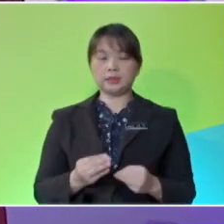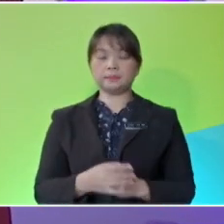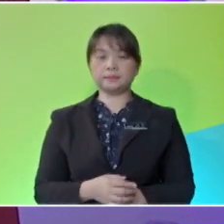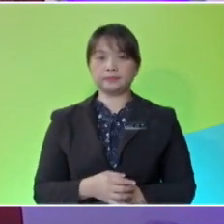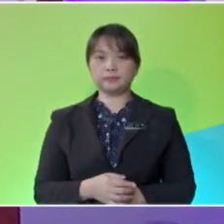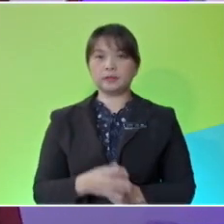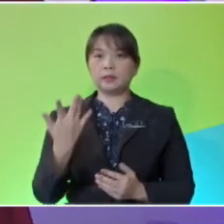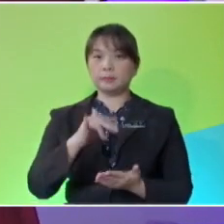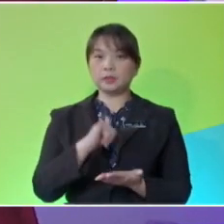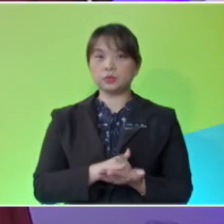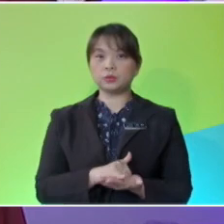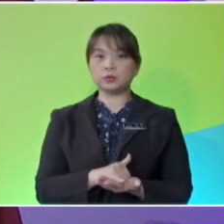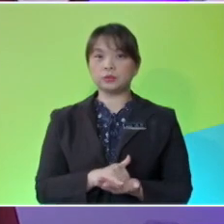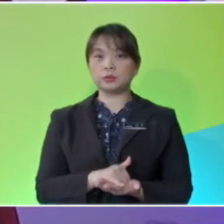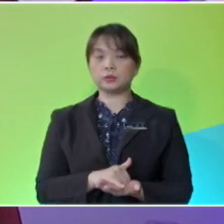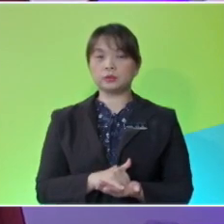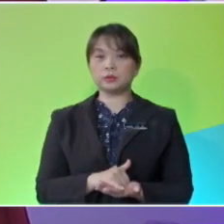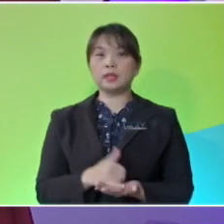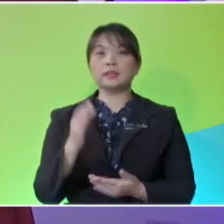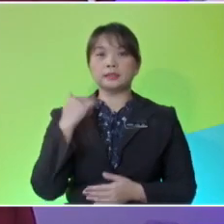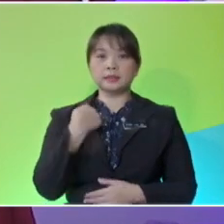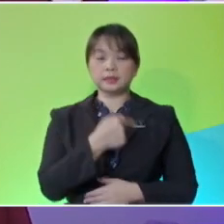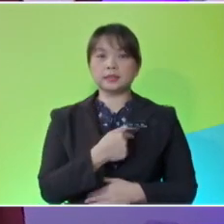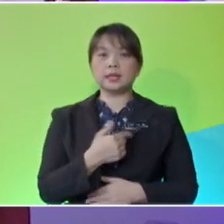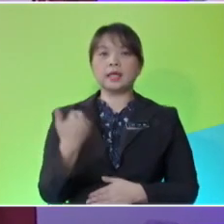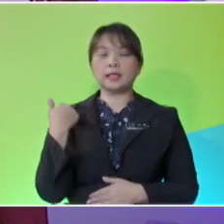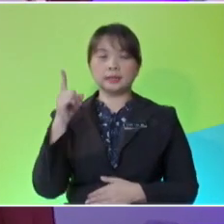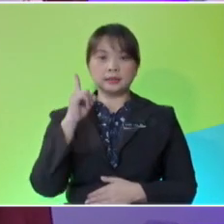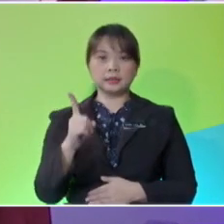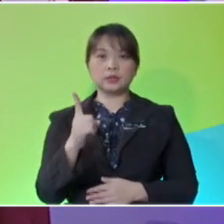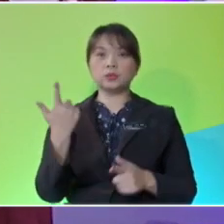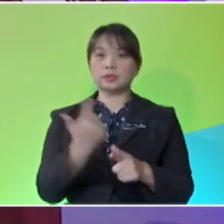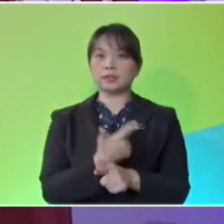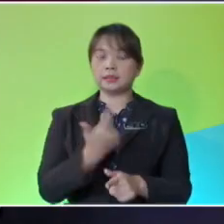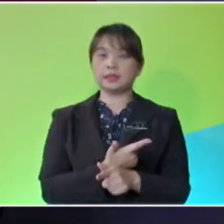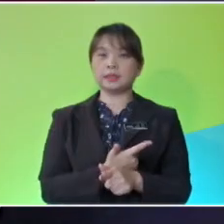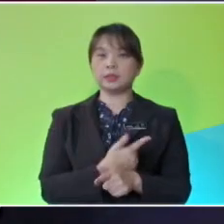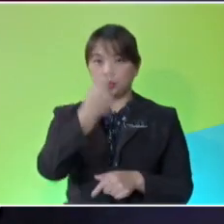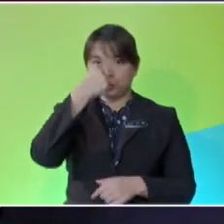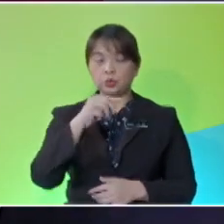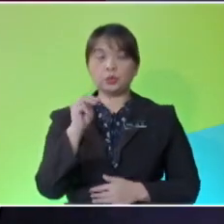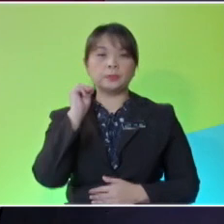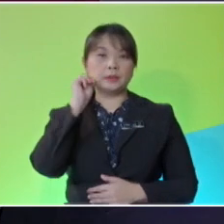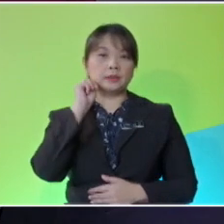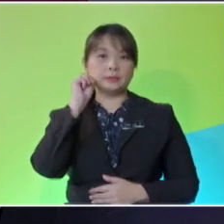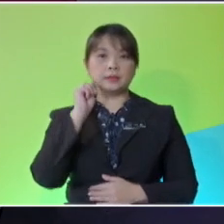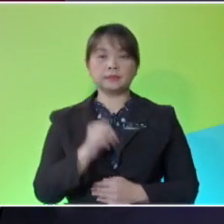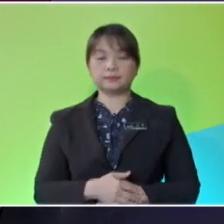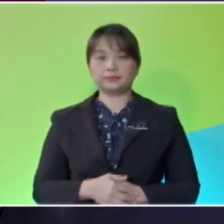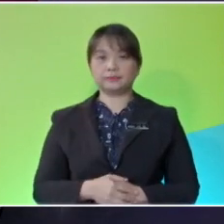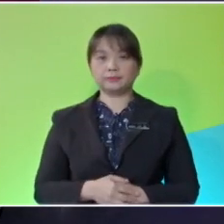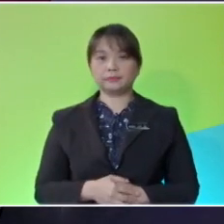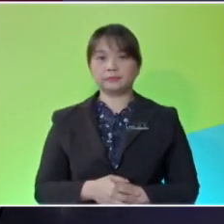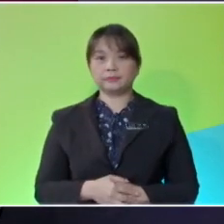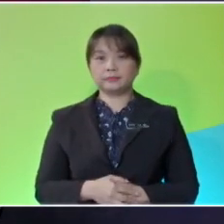seterusnya kita akan jalankan satu sesi latihan untuk Mira oke